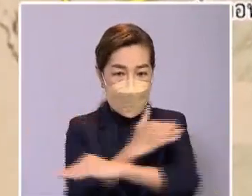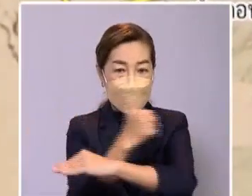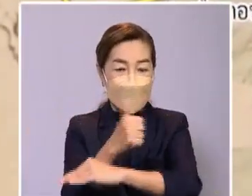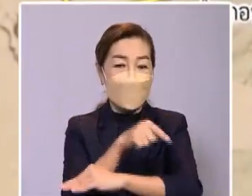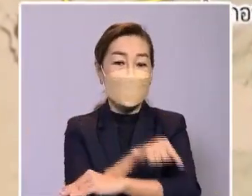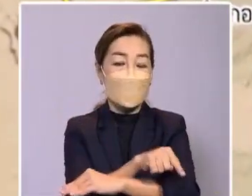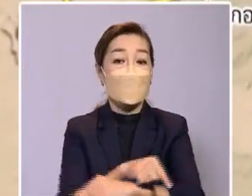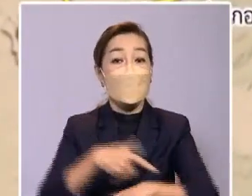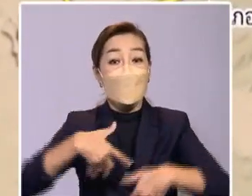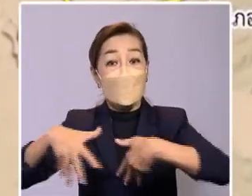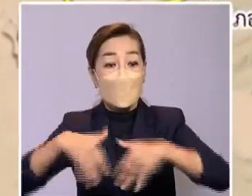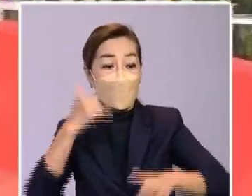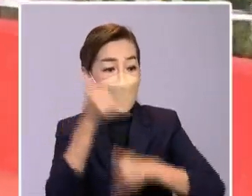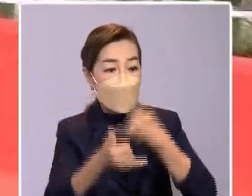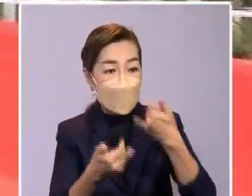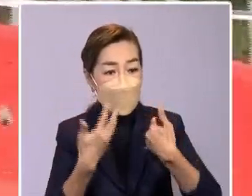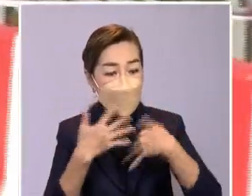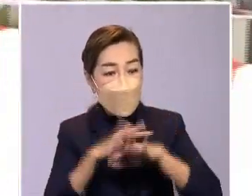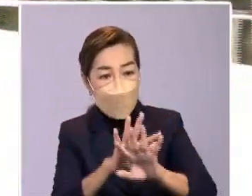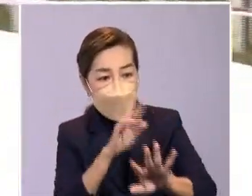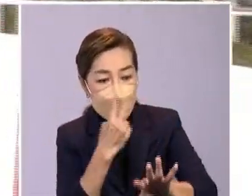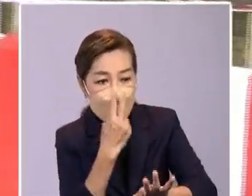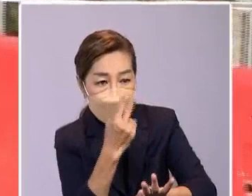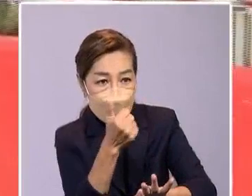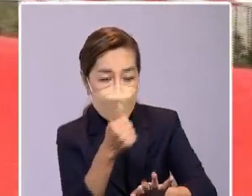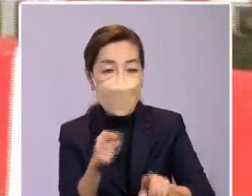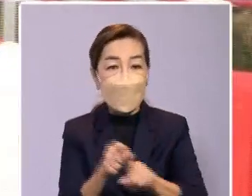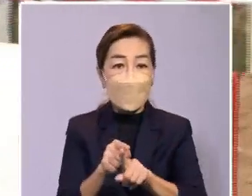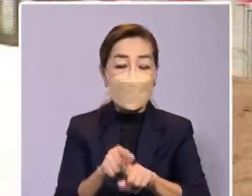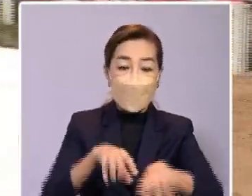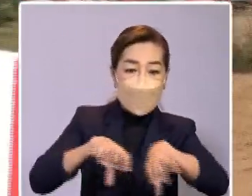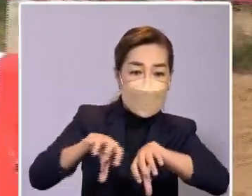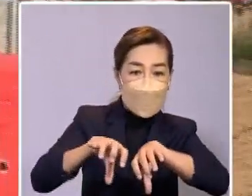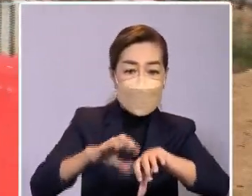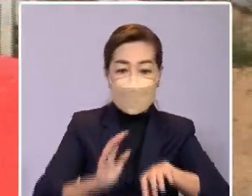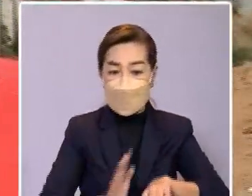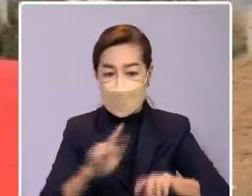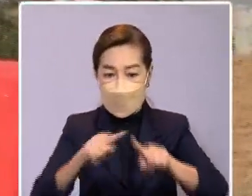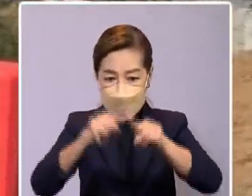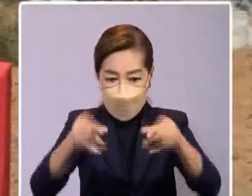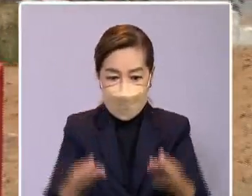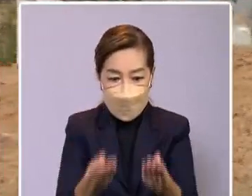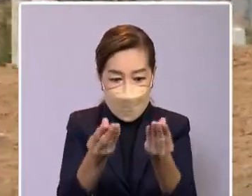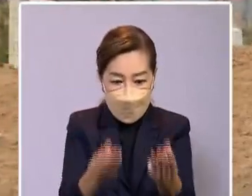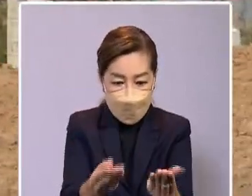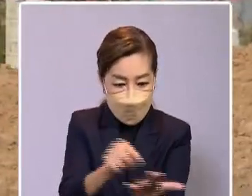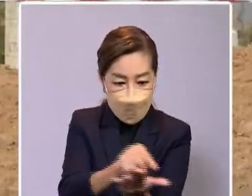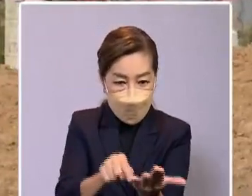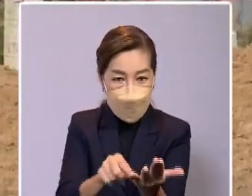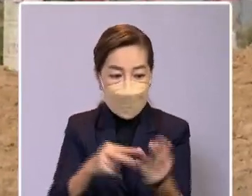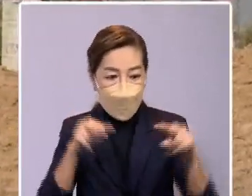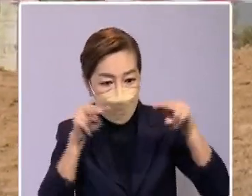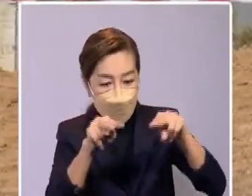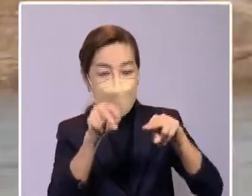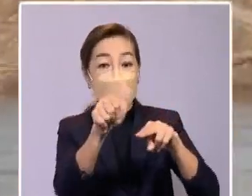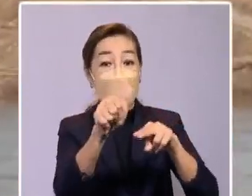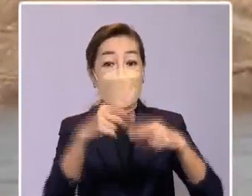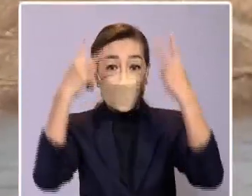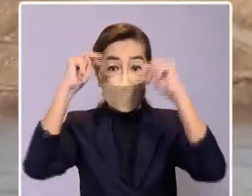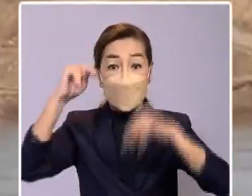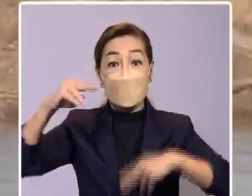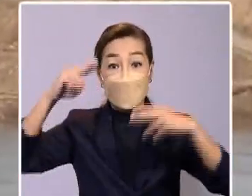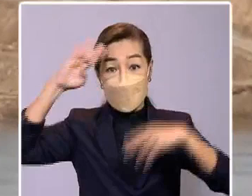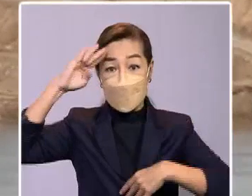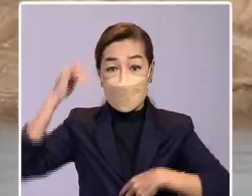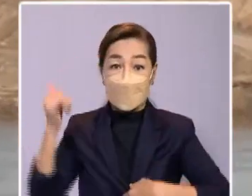นสามารถมาร่วมงานได้และสามารถรับชมการวางศิลาฤกษ์ได้อย่างทั่วถึงโดยนายกรัฐมนตรีนะคะมีกำหนดเดินทางมาถึง